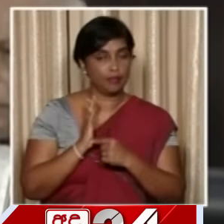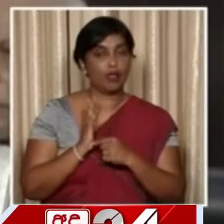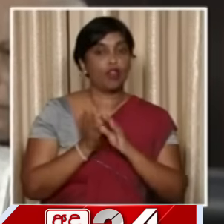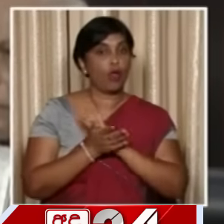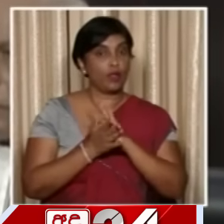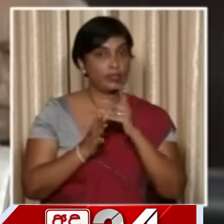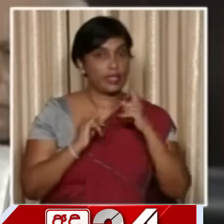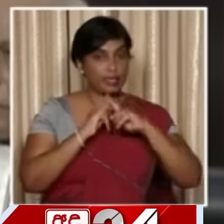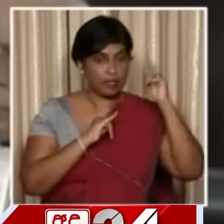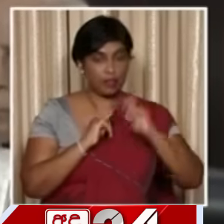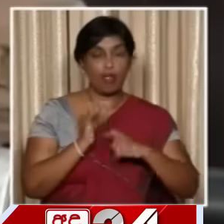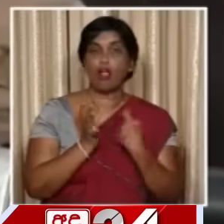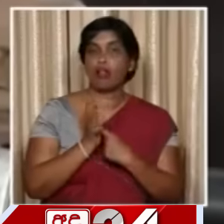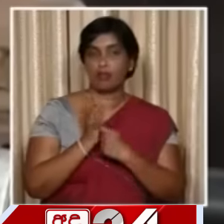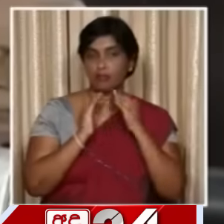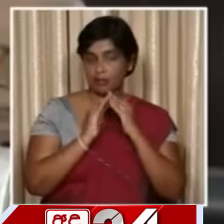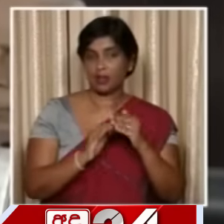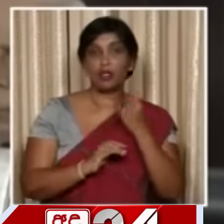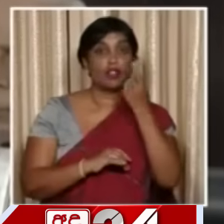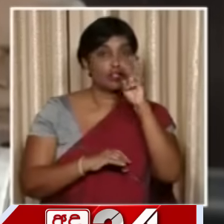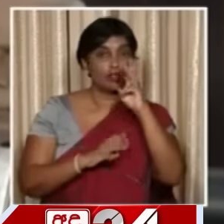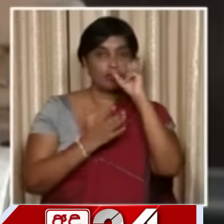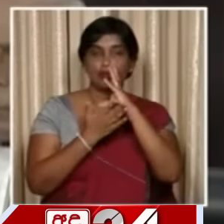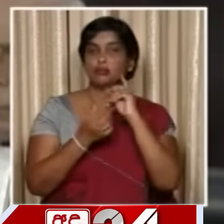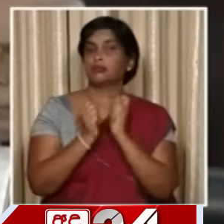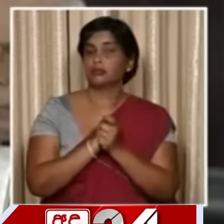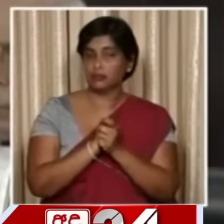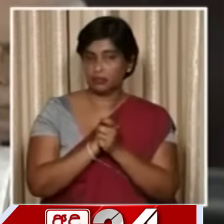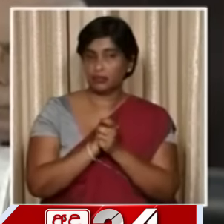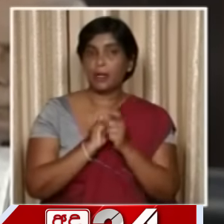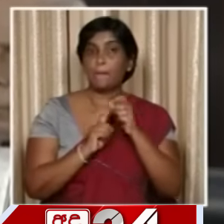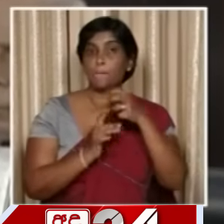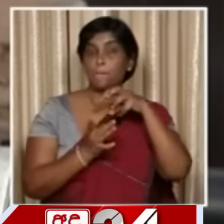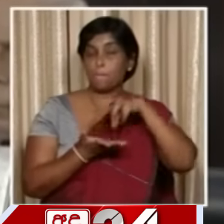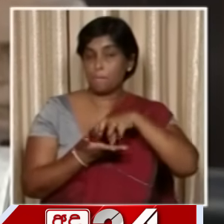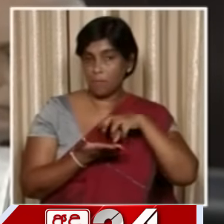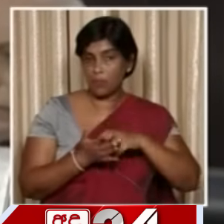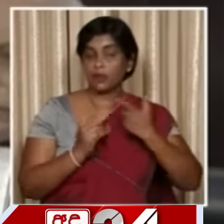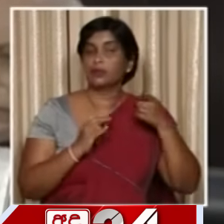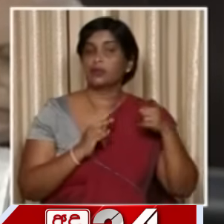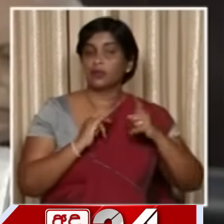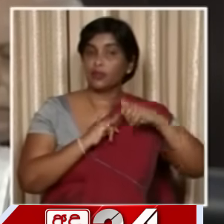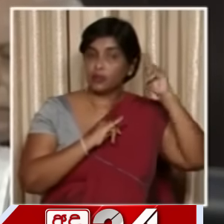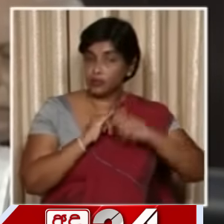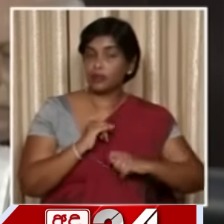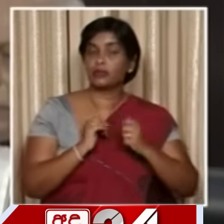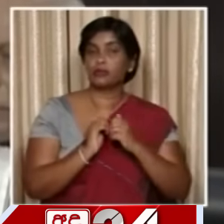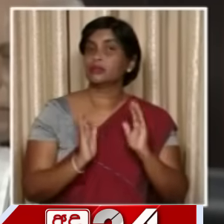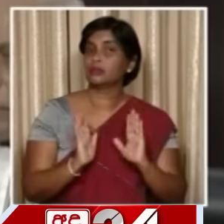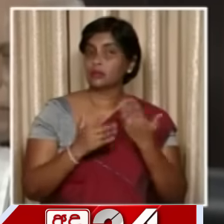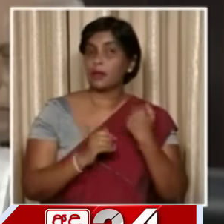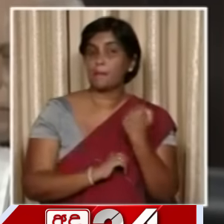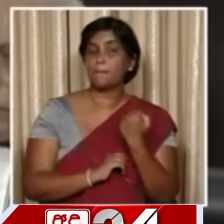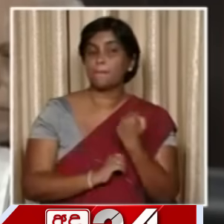කැම්පස්, රොයල් ඉන්ස්ටිටියුට් 13 වන සංශෝධනය යටතේ පළාත් සභාවලටත් විශ්වවිද්‍යාල ආරම්භ කිරීමේ